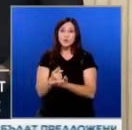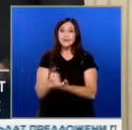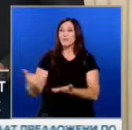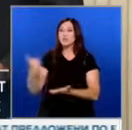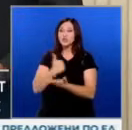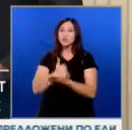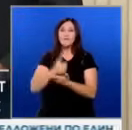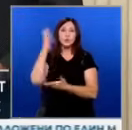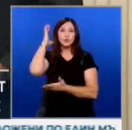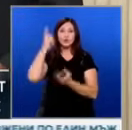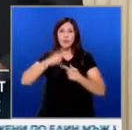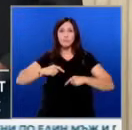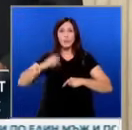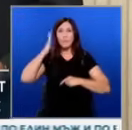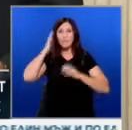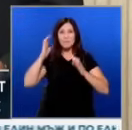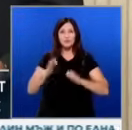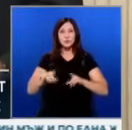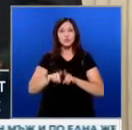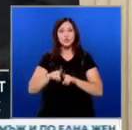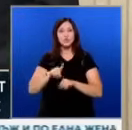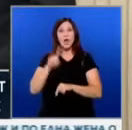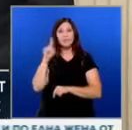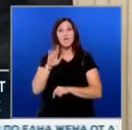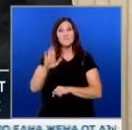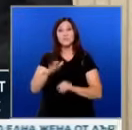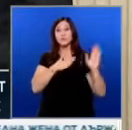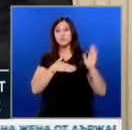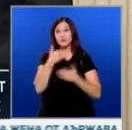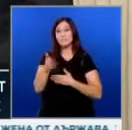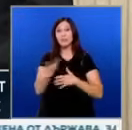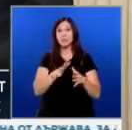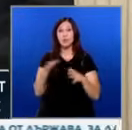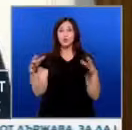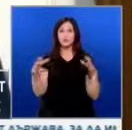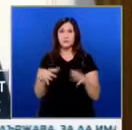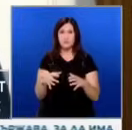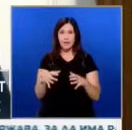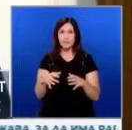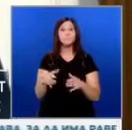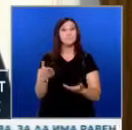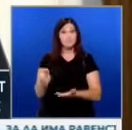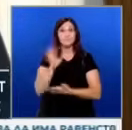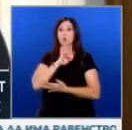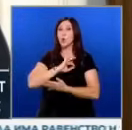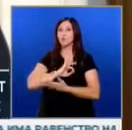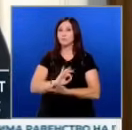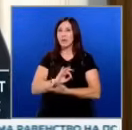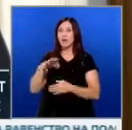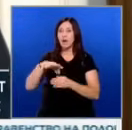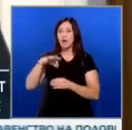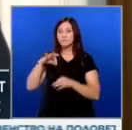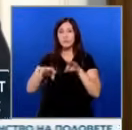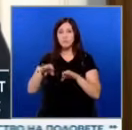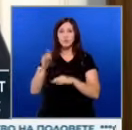служебно правителство и същия ден вие да положите клетва пред Народното събрание. При успех